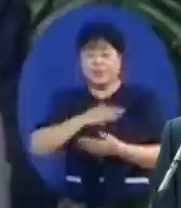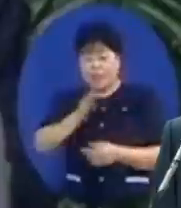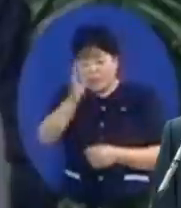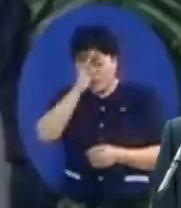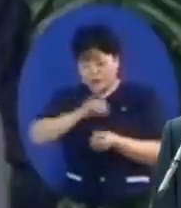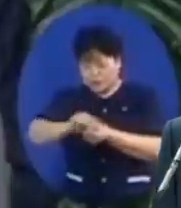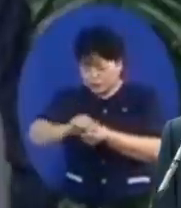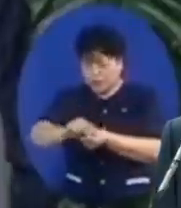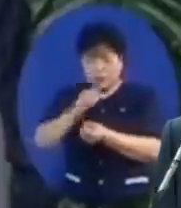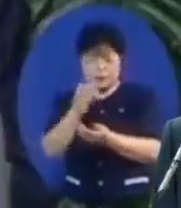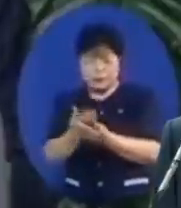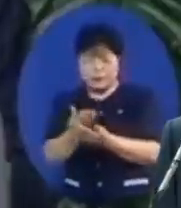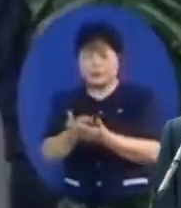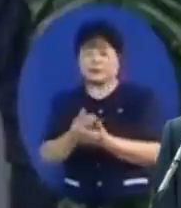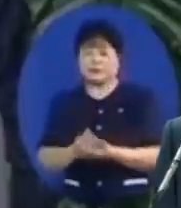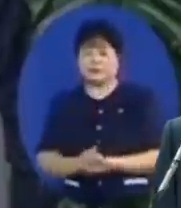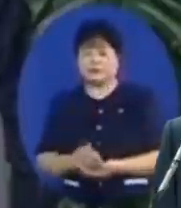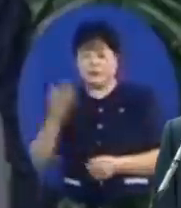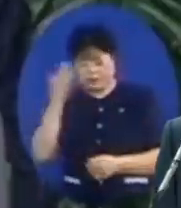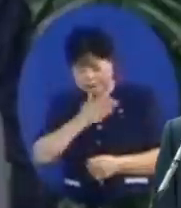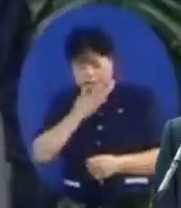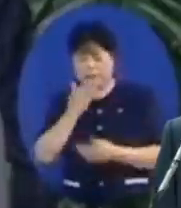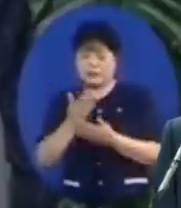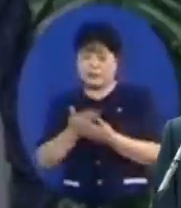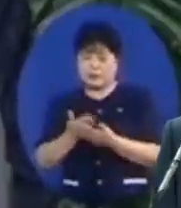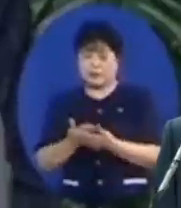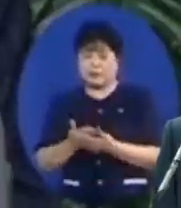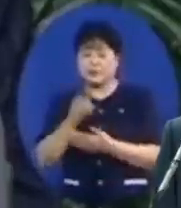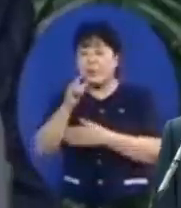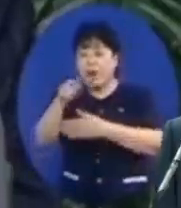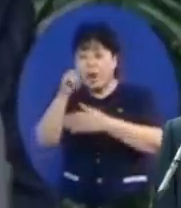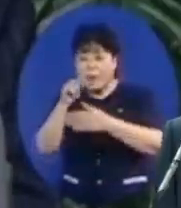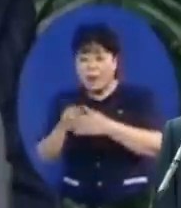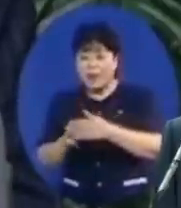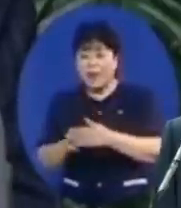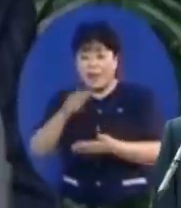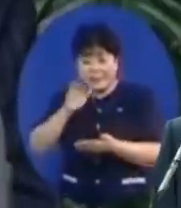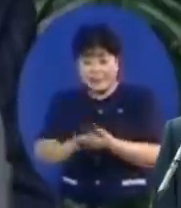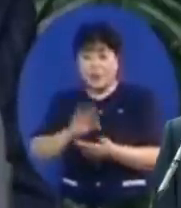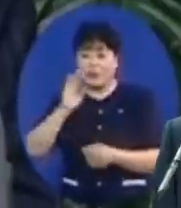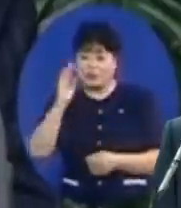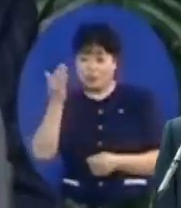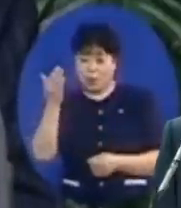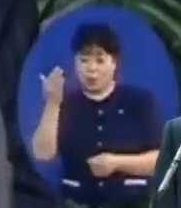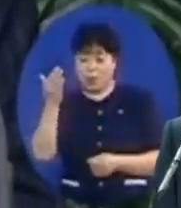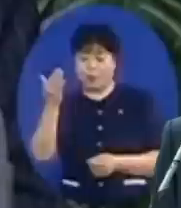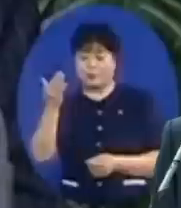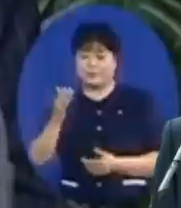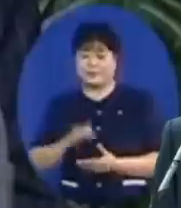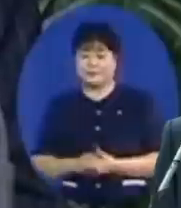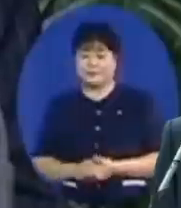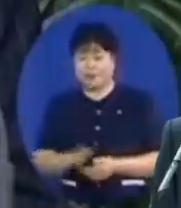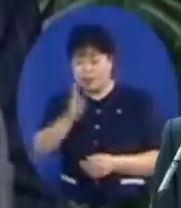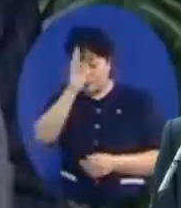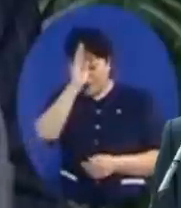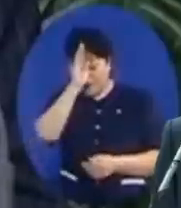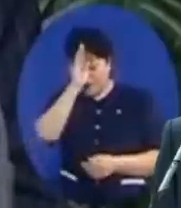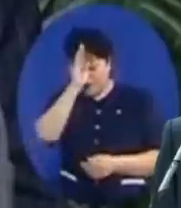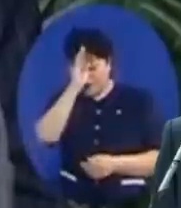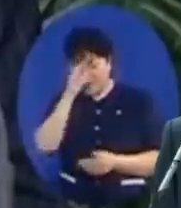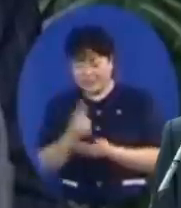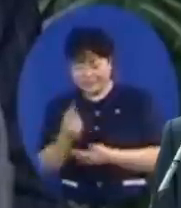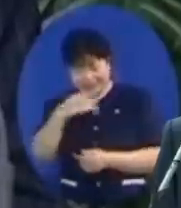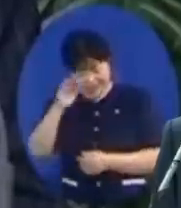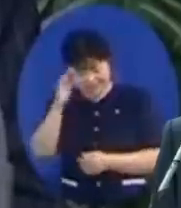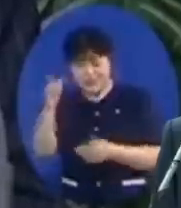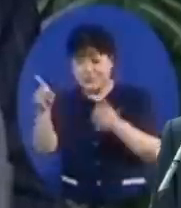병을 씻어주시옵시고 증하게 해주시옵소서. 여러분 마음이 뜨거워지며 병이 떠나가게